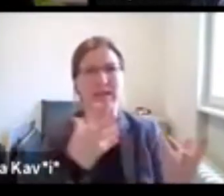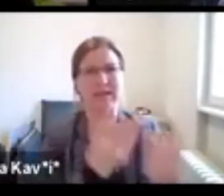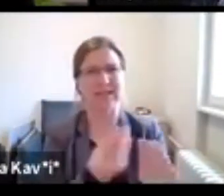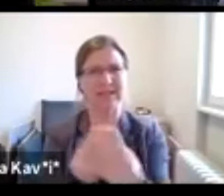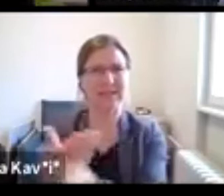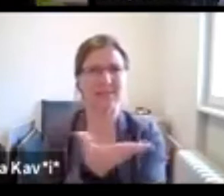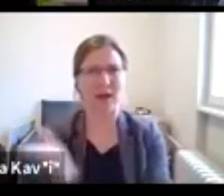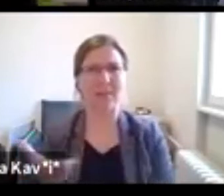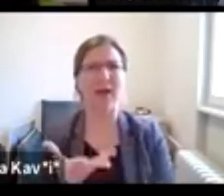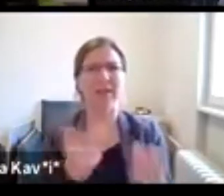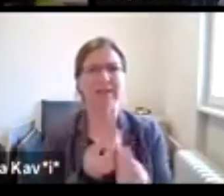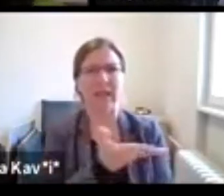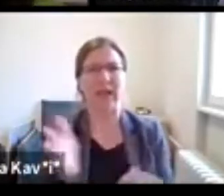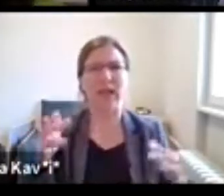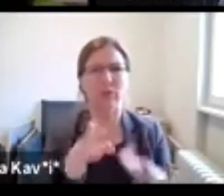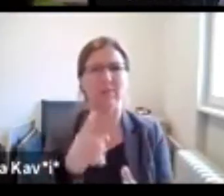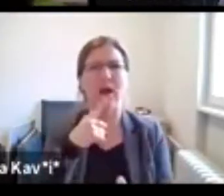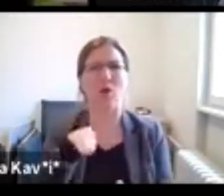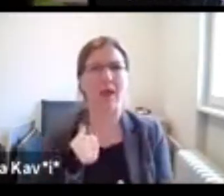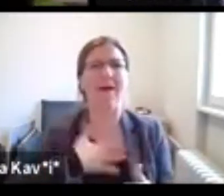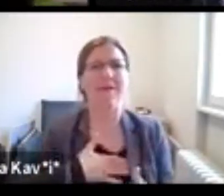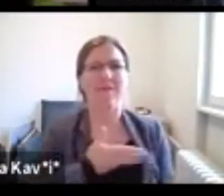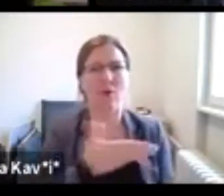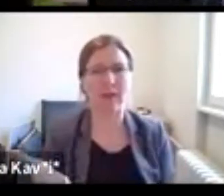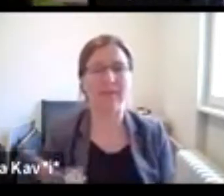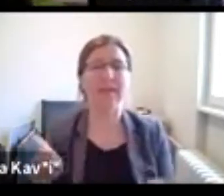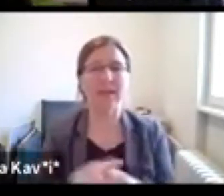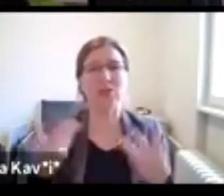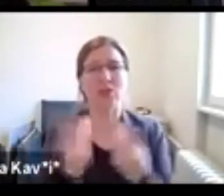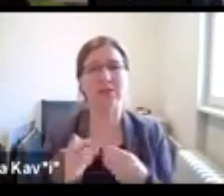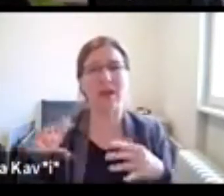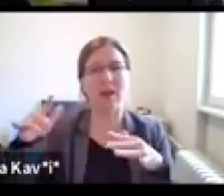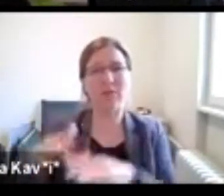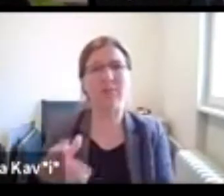ljudima koji se, kao svi mi ovdje, borimo za neko